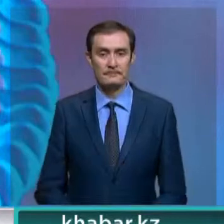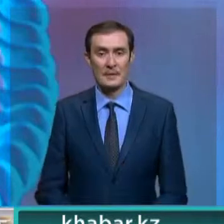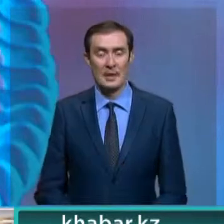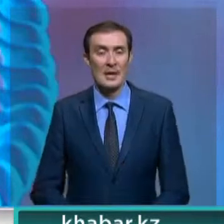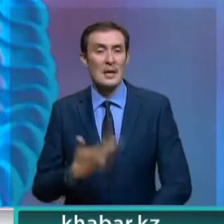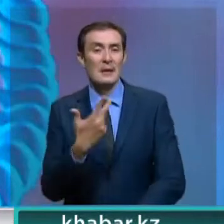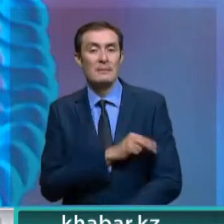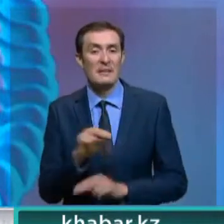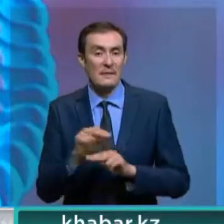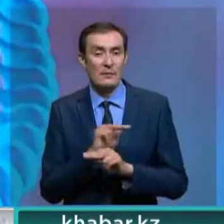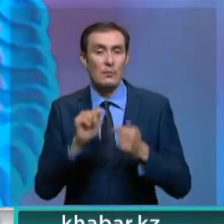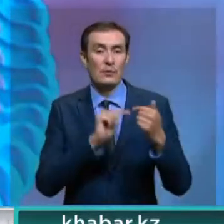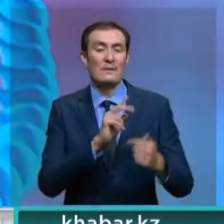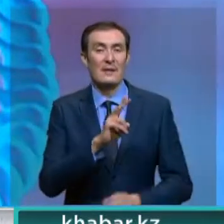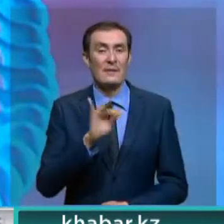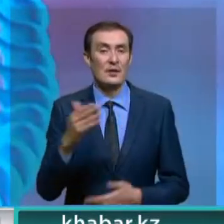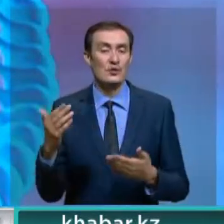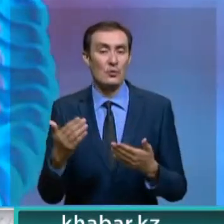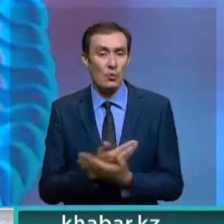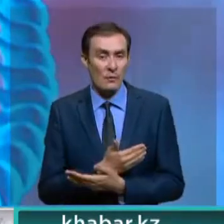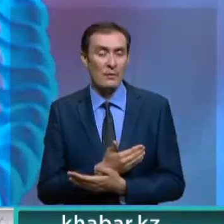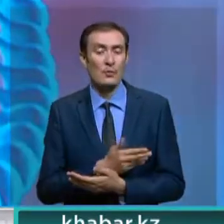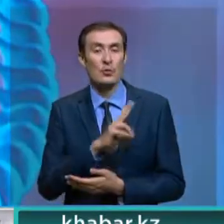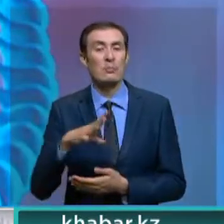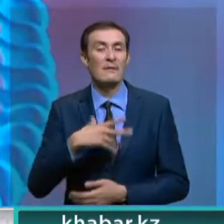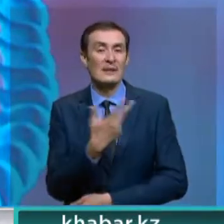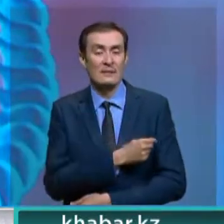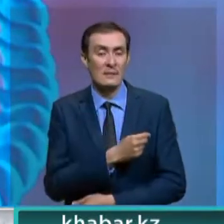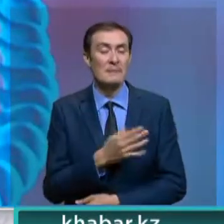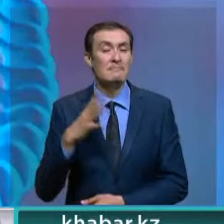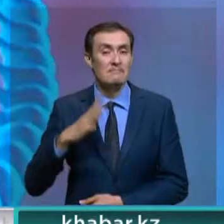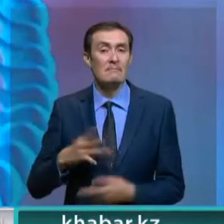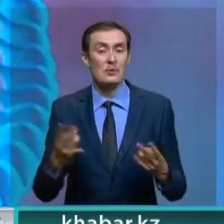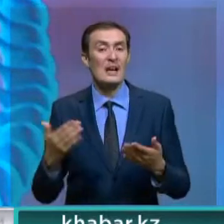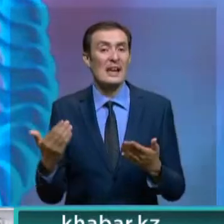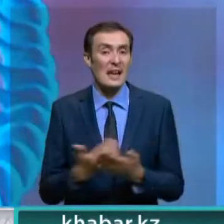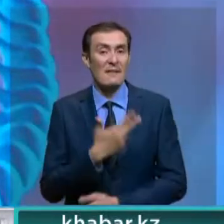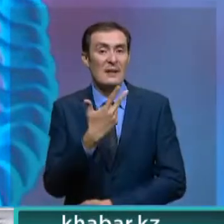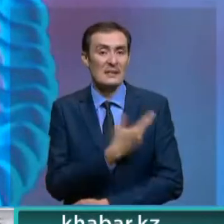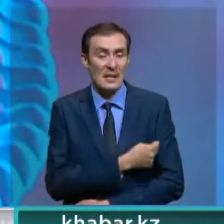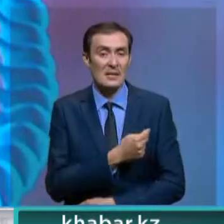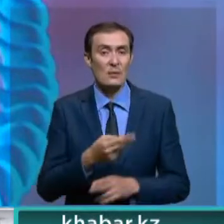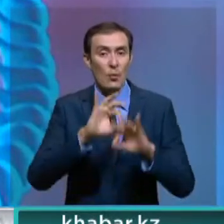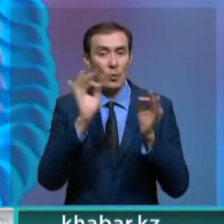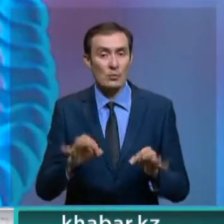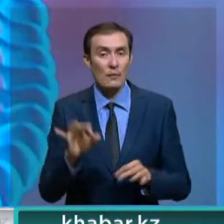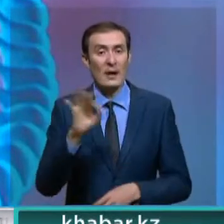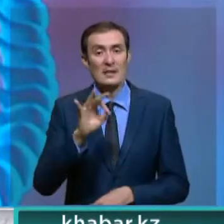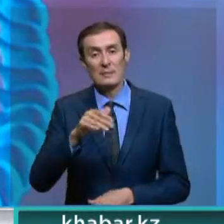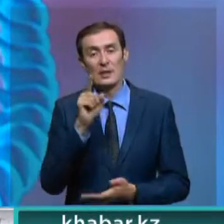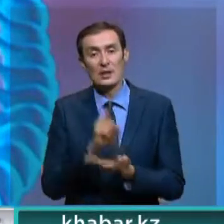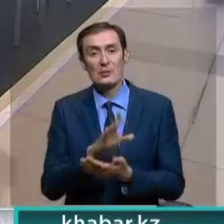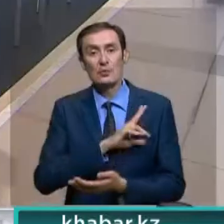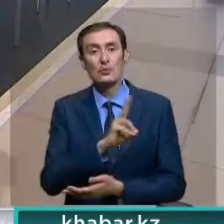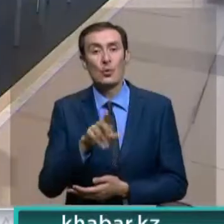прививаться вакцины от коронавируса снова уже вакцинирован казахстанцам все же придется ревакцинации уже этой осенью в октябре должны будут